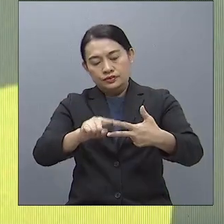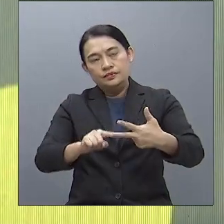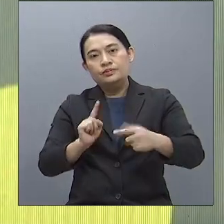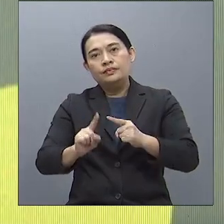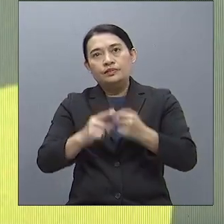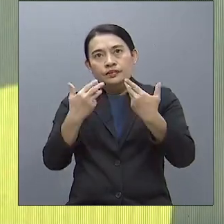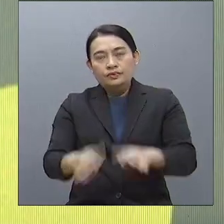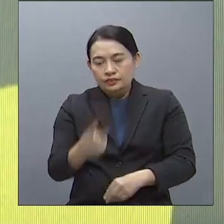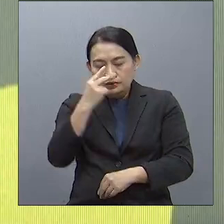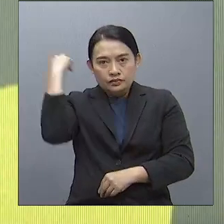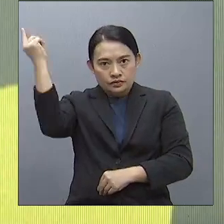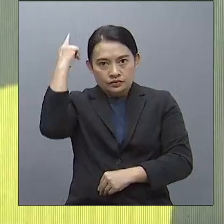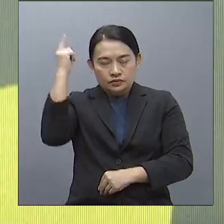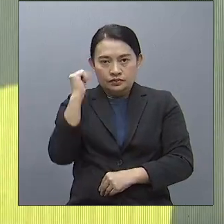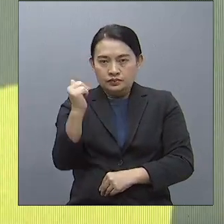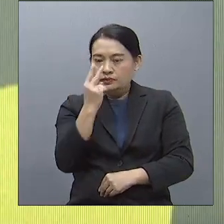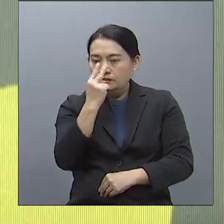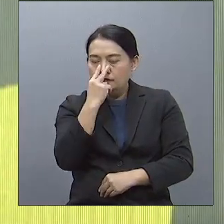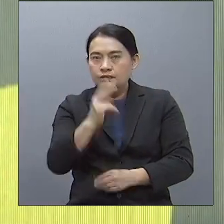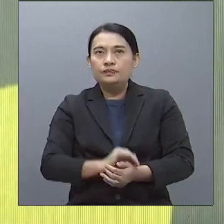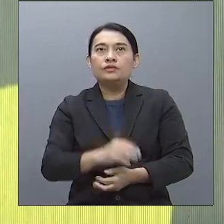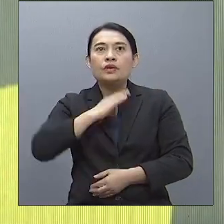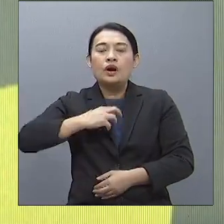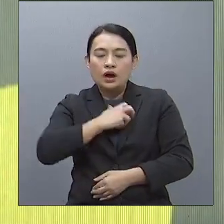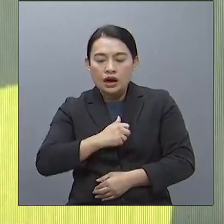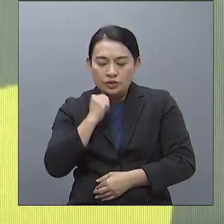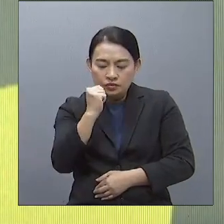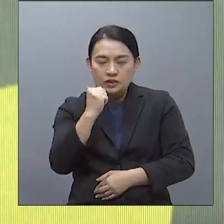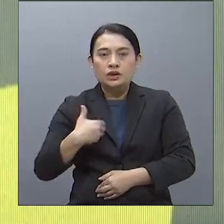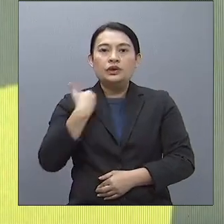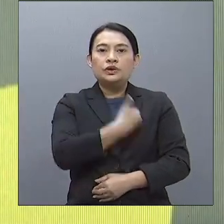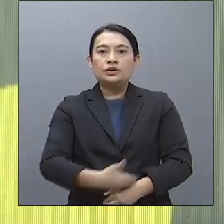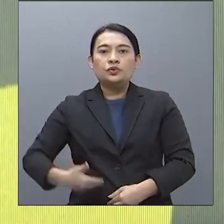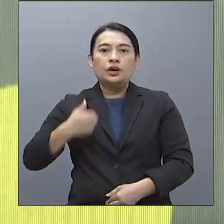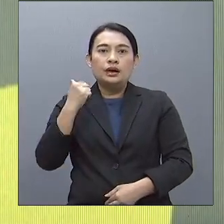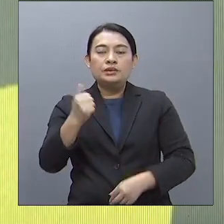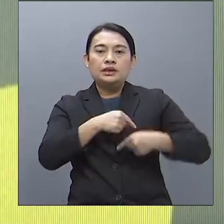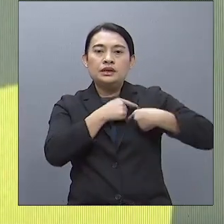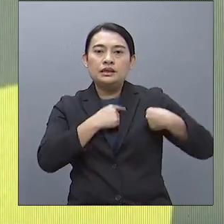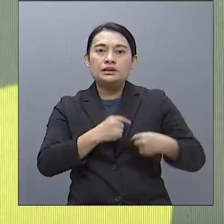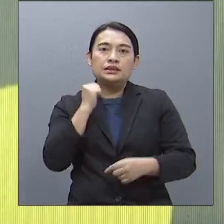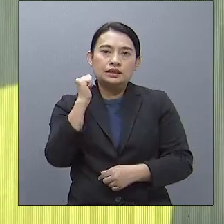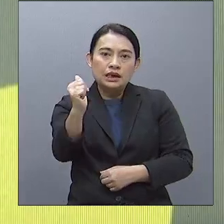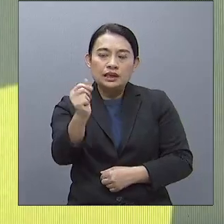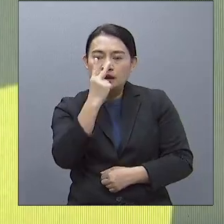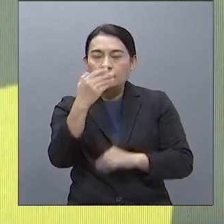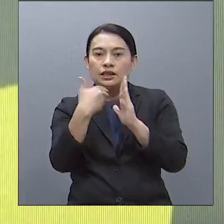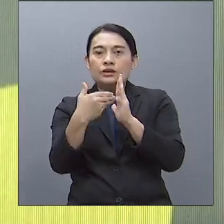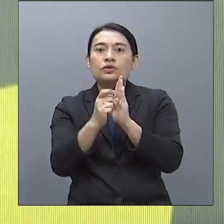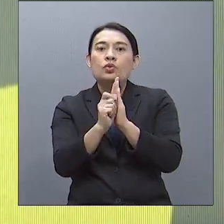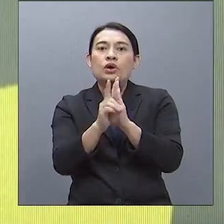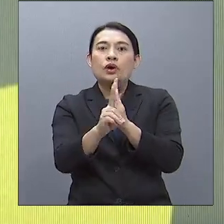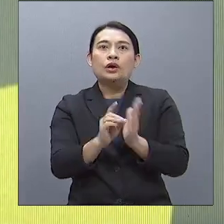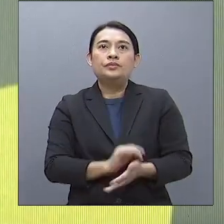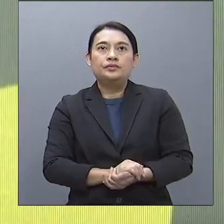ปเที่ยวที่ที่ดีบ้างจะได้แบบมีอารมณ์ดีมีสุขภาพจิตดีสุขภาพกายดีพาคุณผู้ชมไปที่อุดรธานีค่ะปกติ